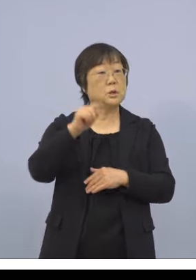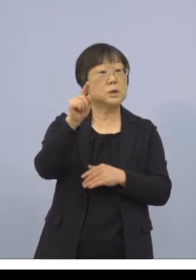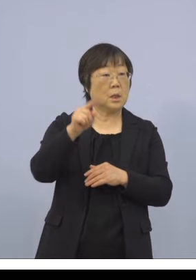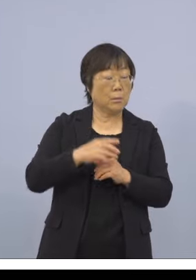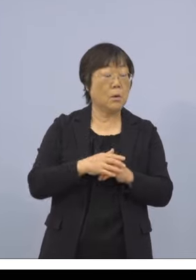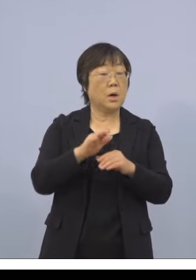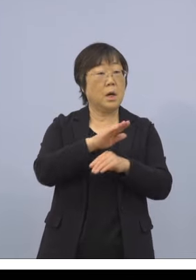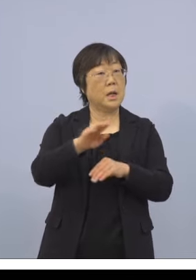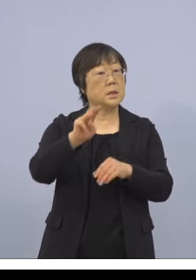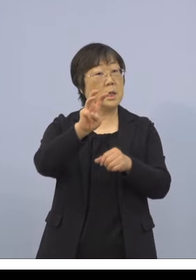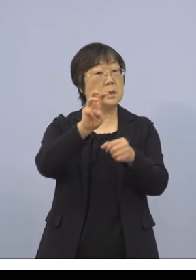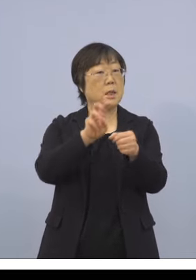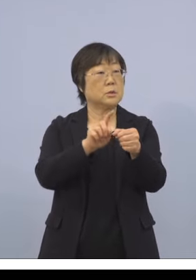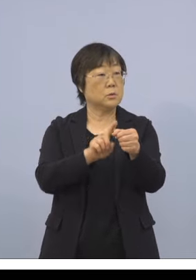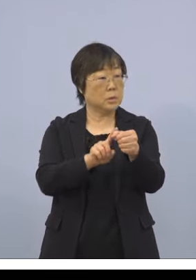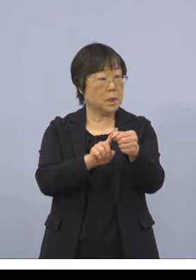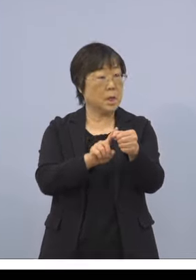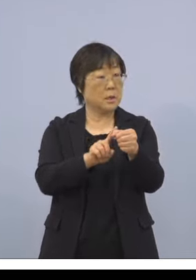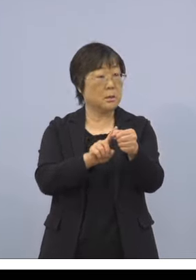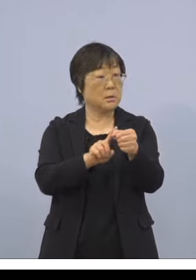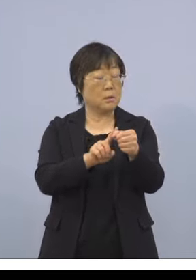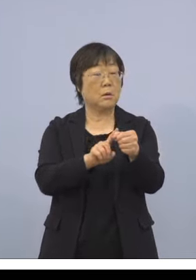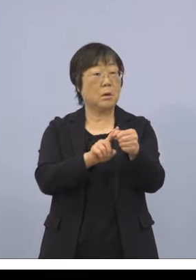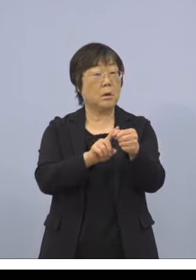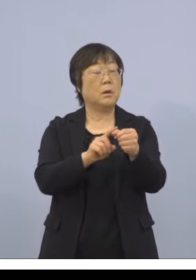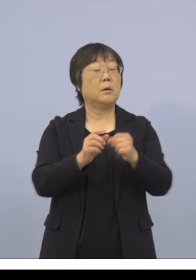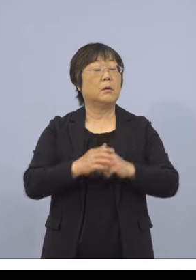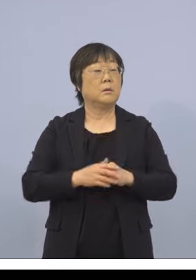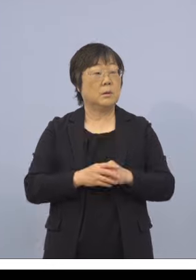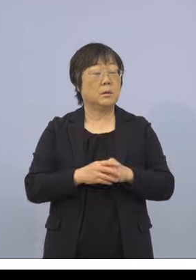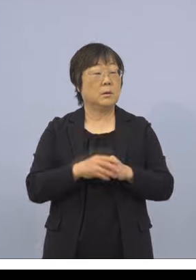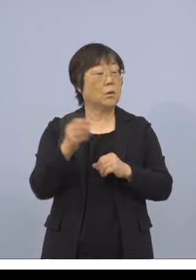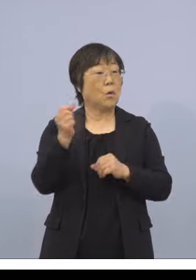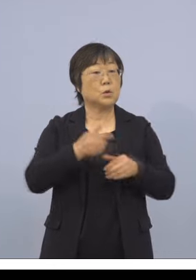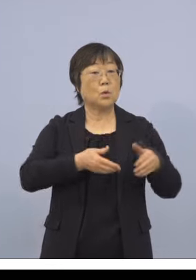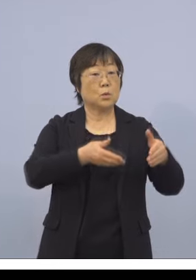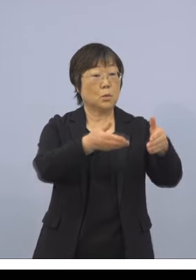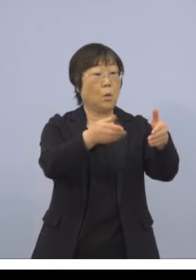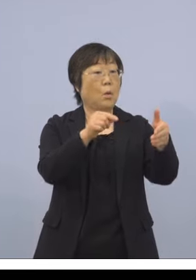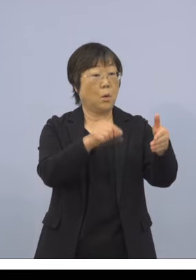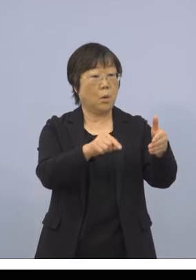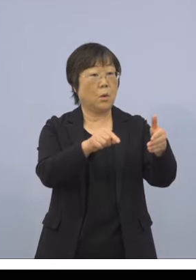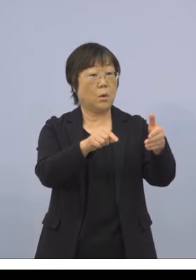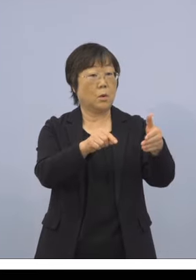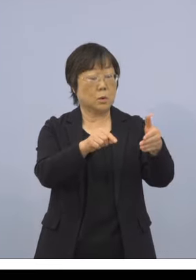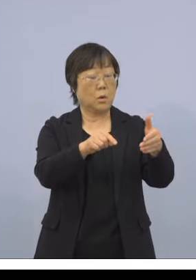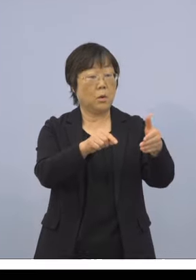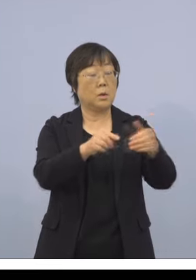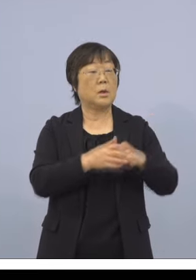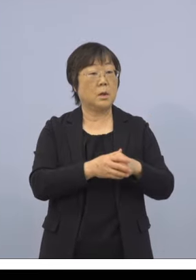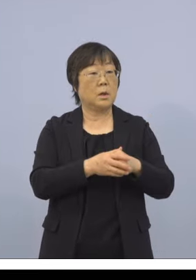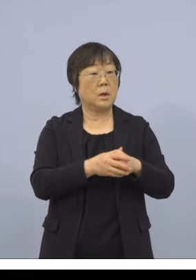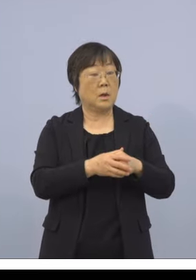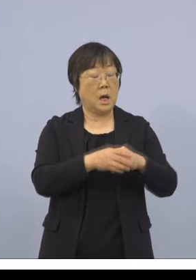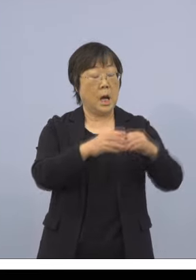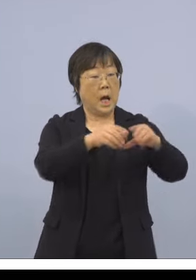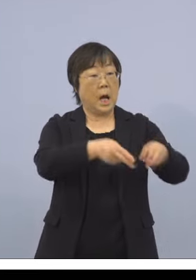平成30年の水戸用でいわゆる高速道路の橋桁の滑落、こ